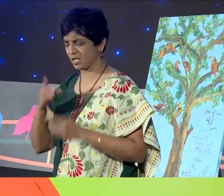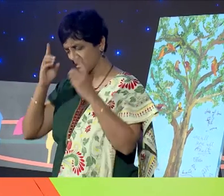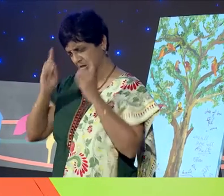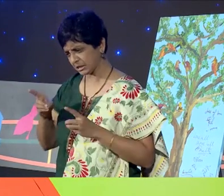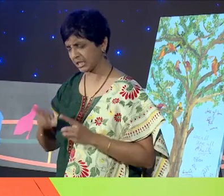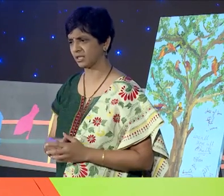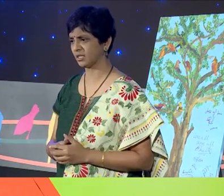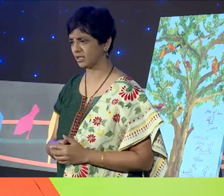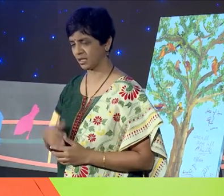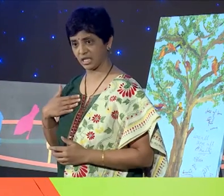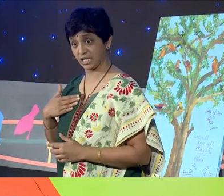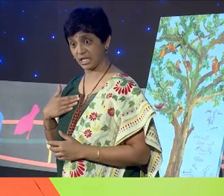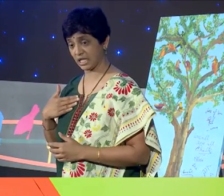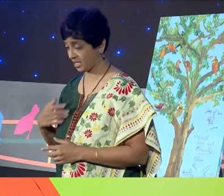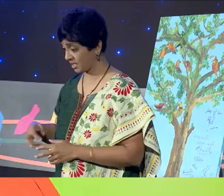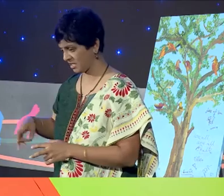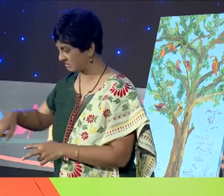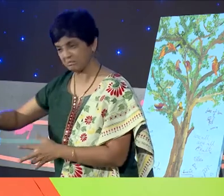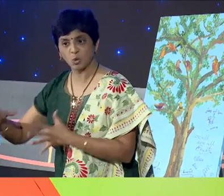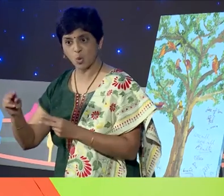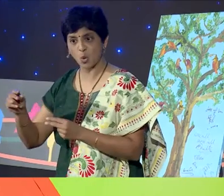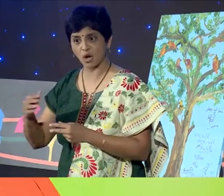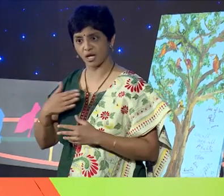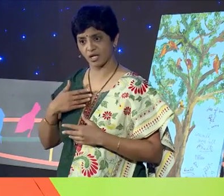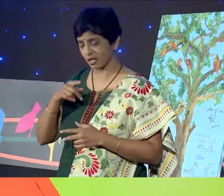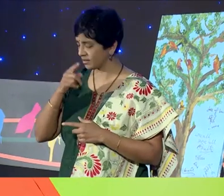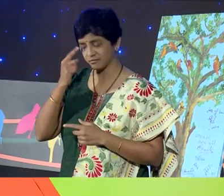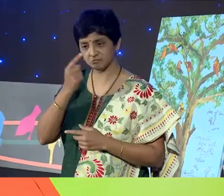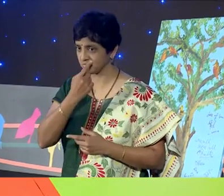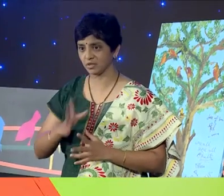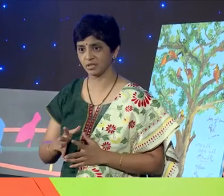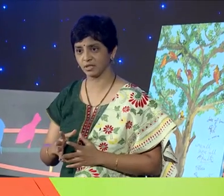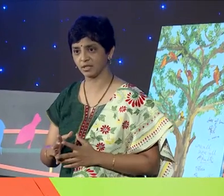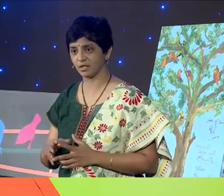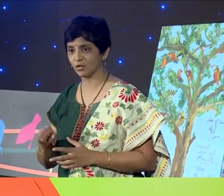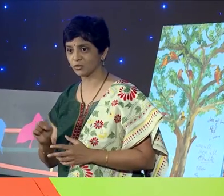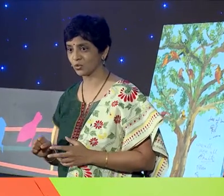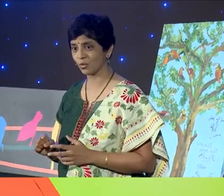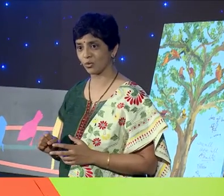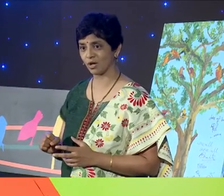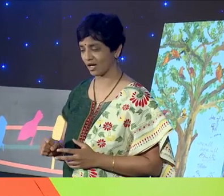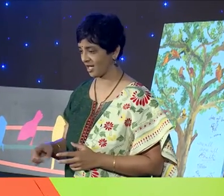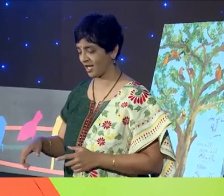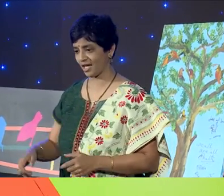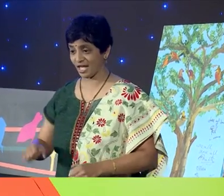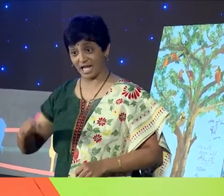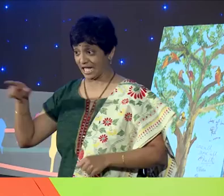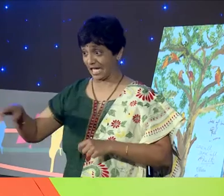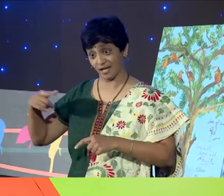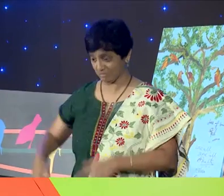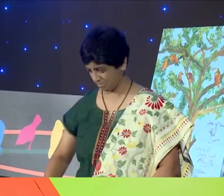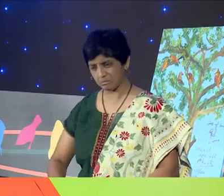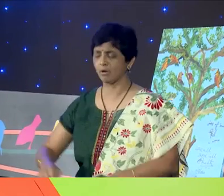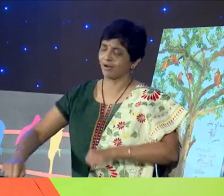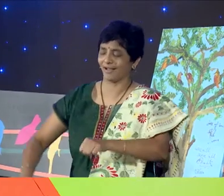वो चल नहीं पाता था, मैं देख नहीं पाता था, हमने मिलकर एक ऐसी साइकिल बनाई जिसको दो पेडल डाले, वो हैंडल पकड़ के पेडलिंग करे और